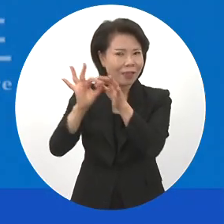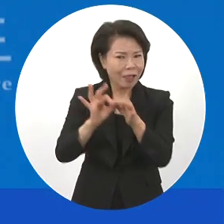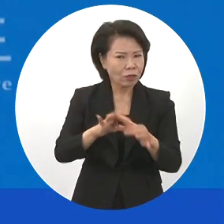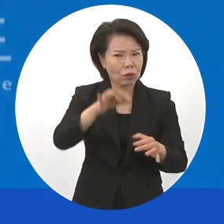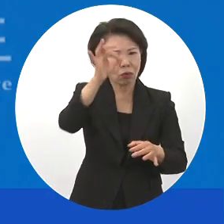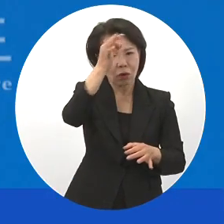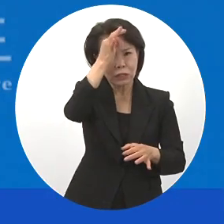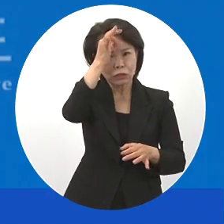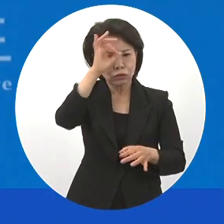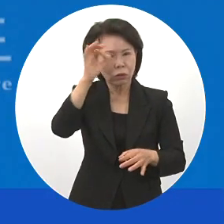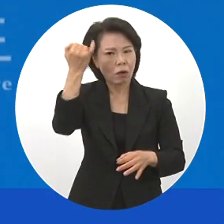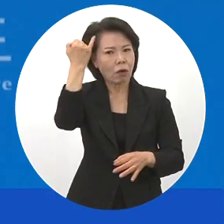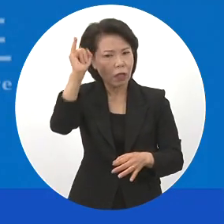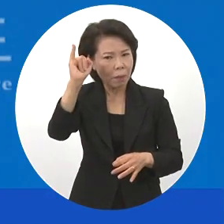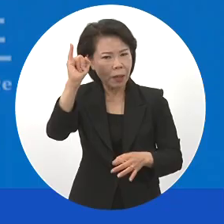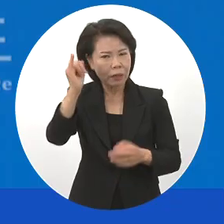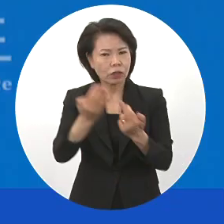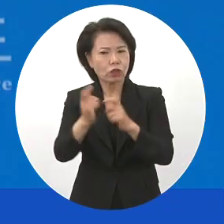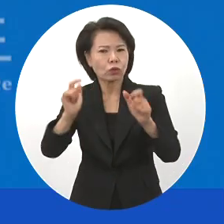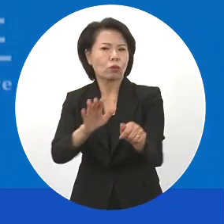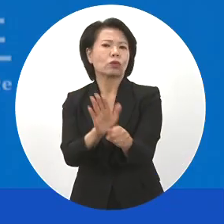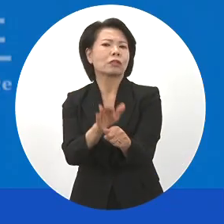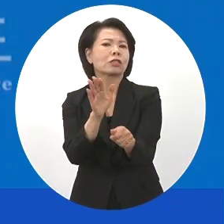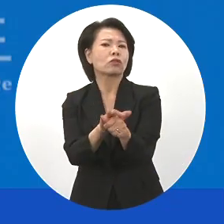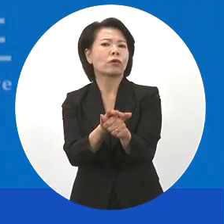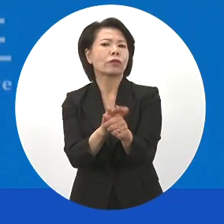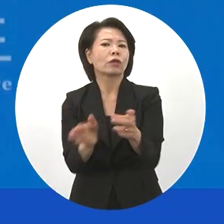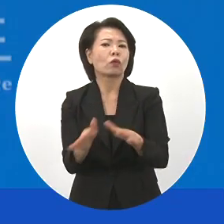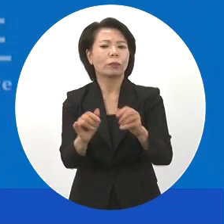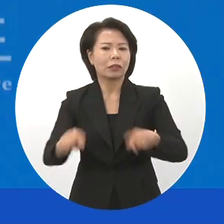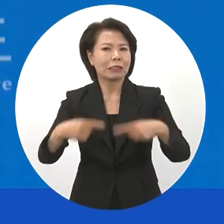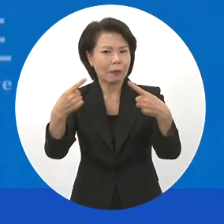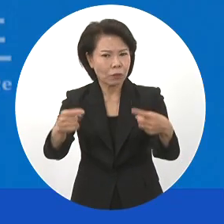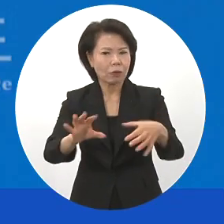지속적으로 기술 개발이라든가 제도적인 지원 그리고